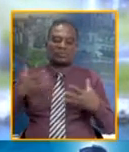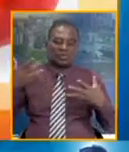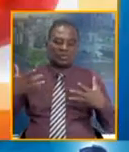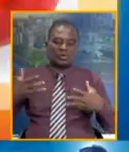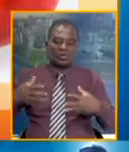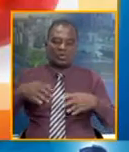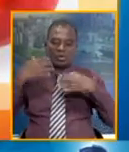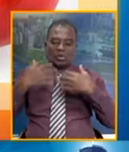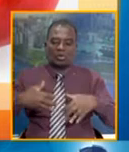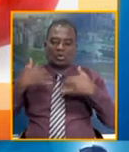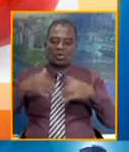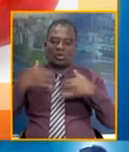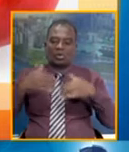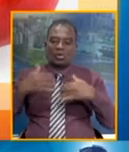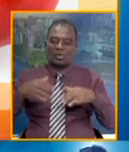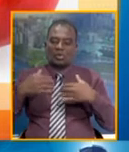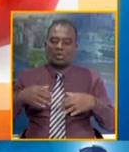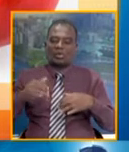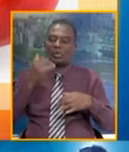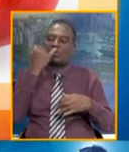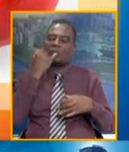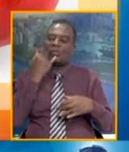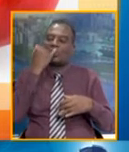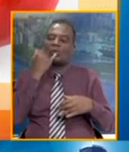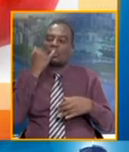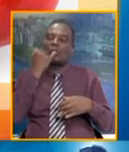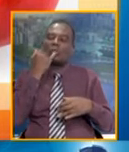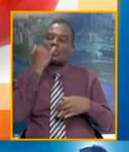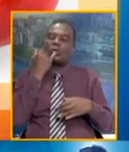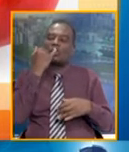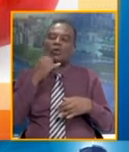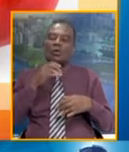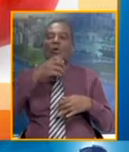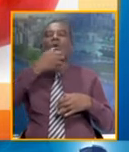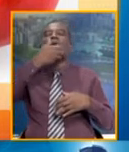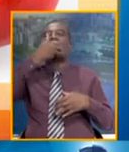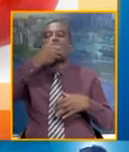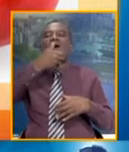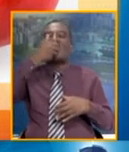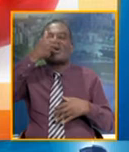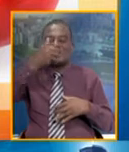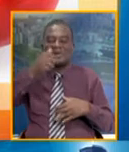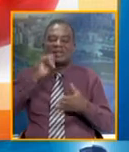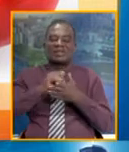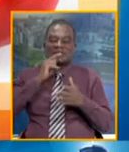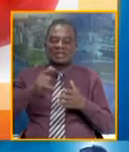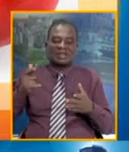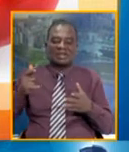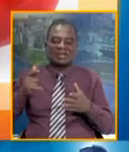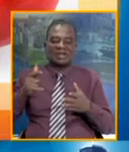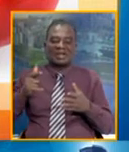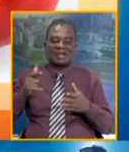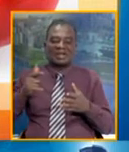mangue à Wolo, dans la région Nord. Cette cérémonie présidée par la ministre de la Femme, de la Famille et de